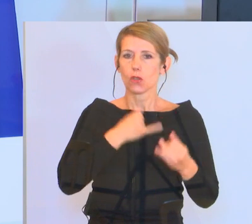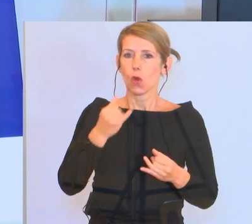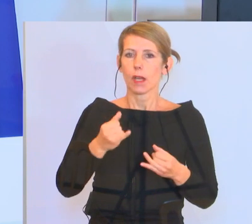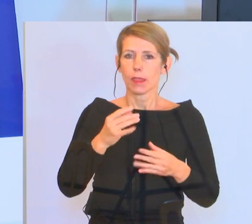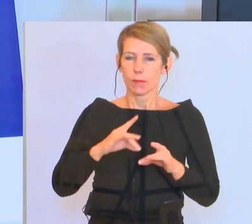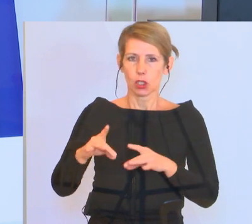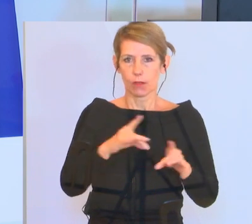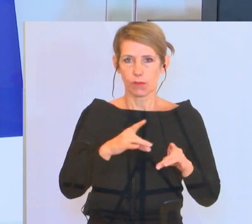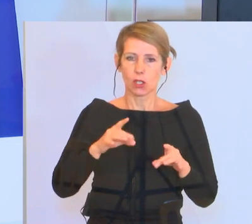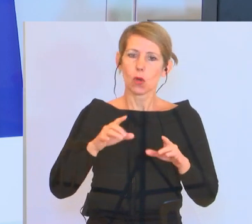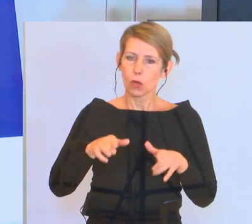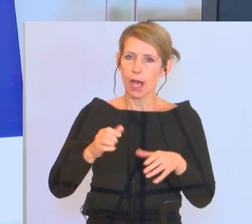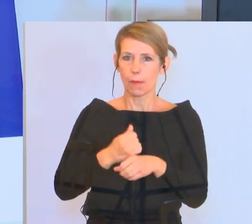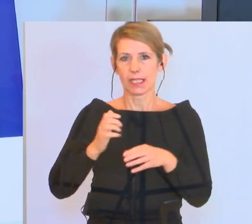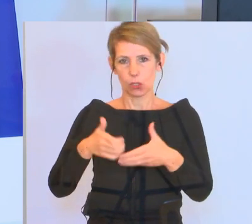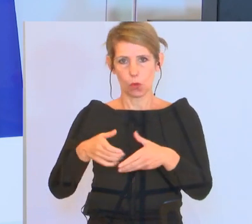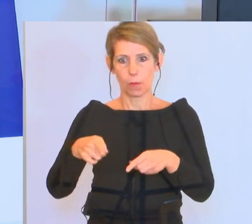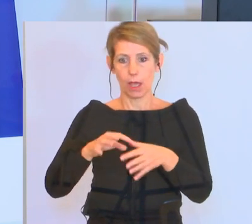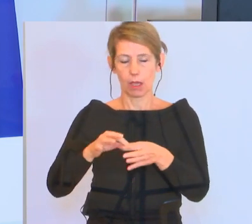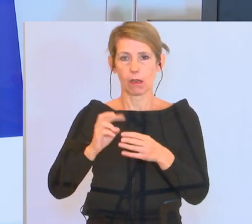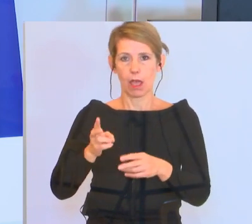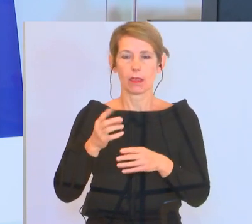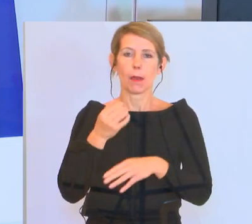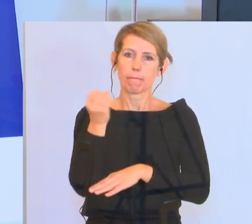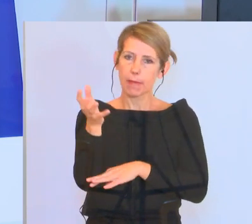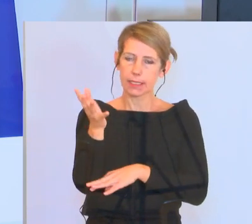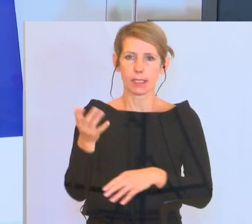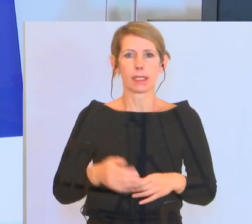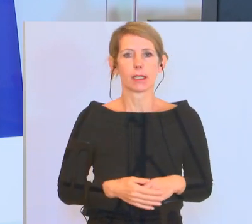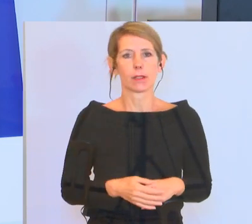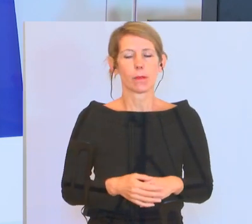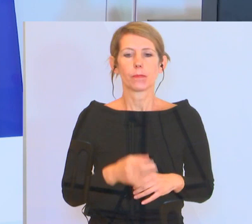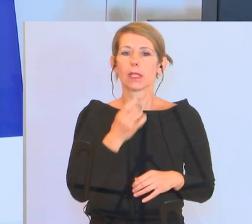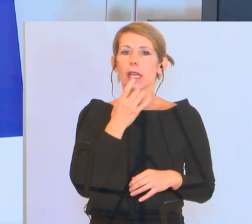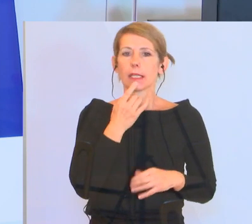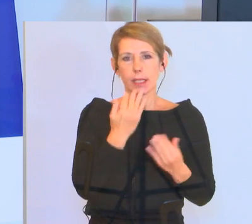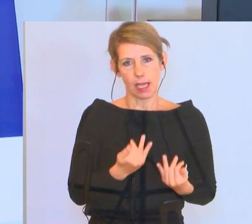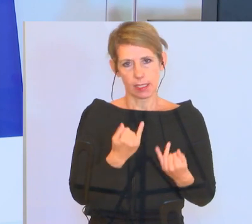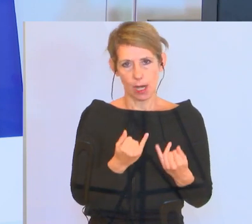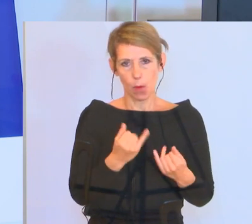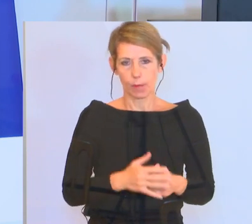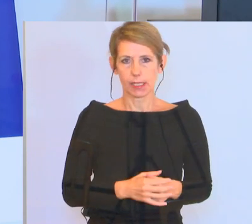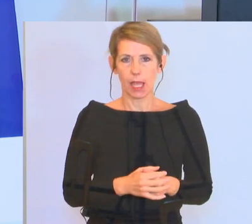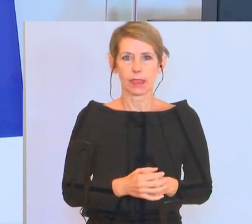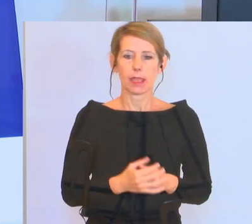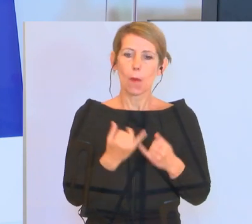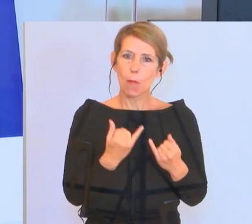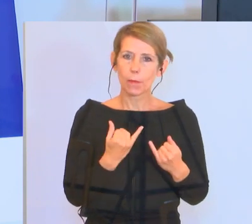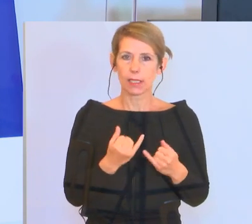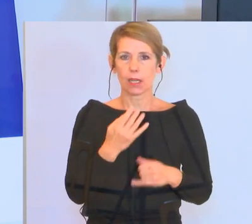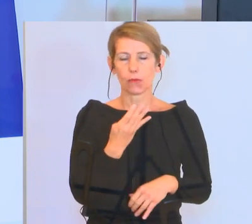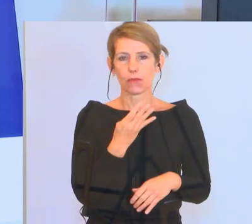Taskforce für die Jugendbeschäftigung geben kann. Die Details zahlen nun zur Arbeitslosigkeit. Derzeit befinden